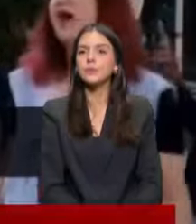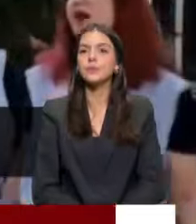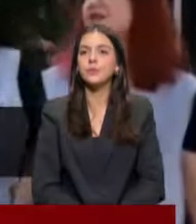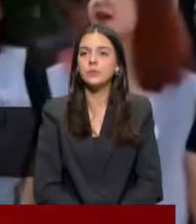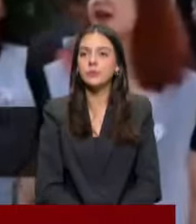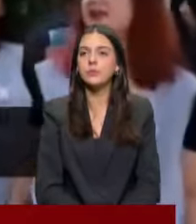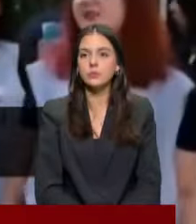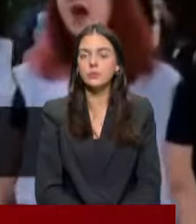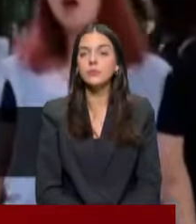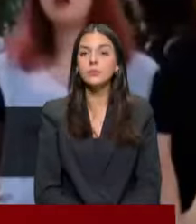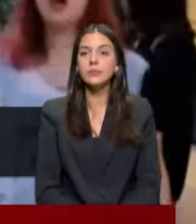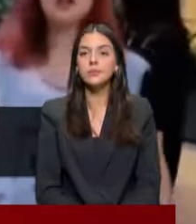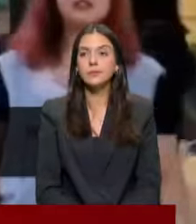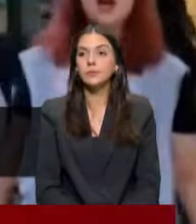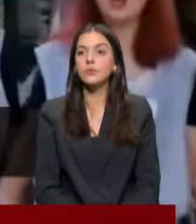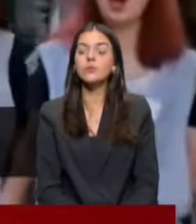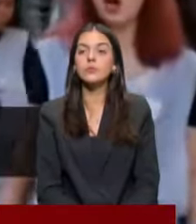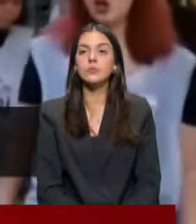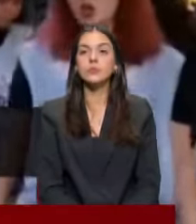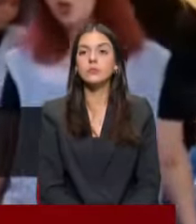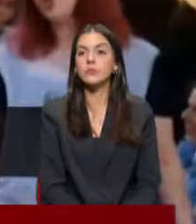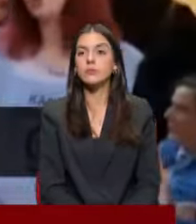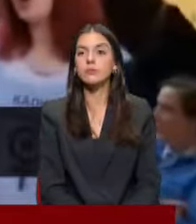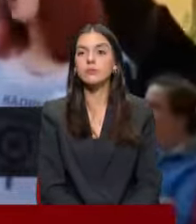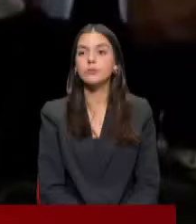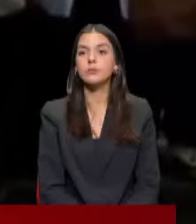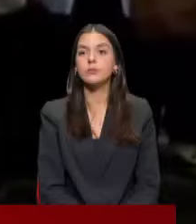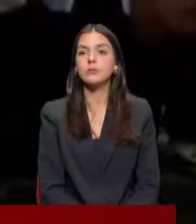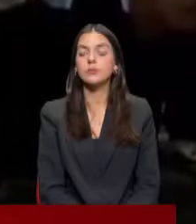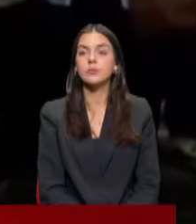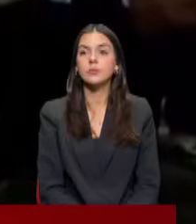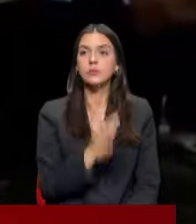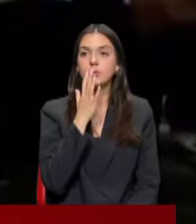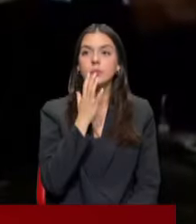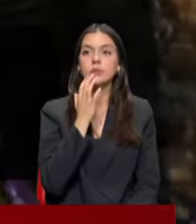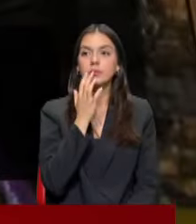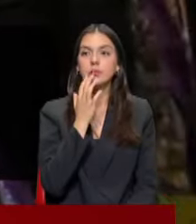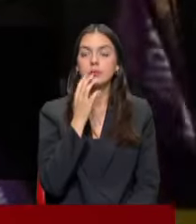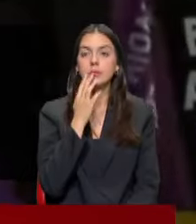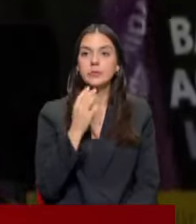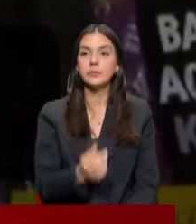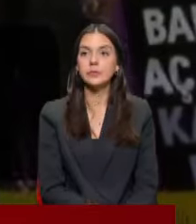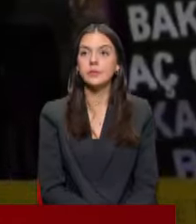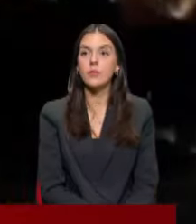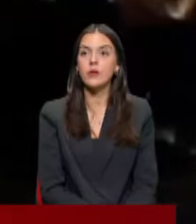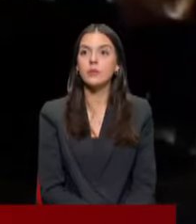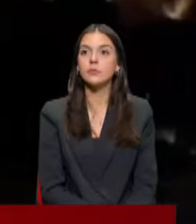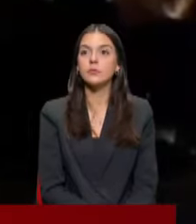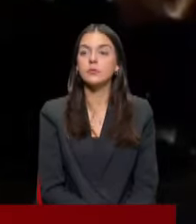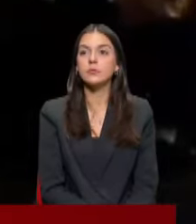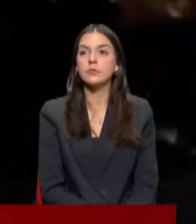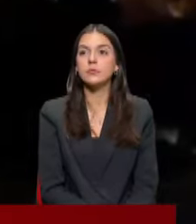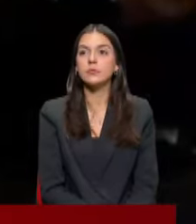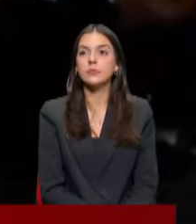AKP seyretme, yasayı uygula. Bu topluma ve kadınlara adalet sarayı değil,